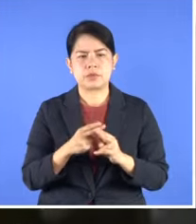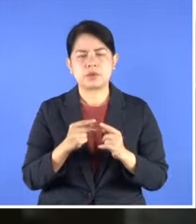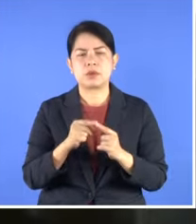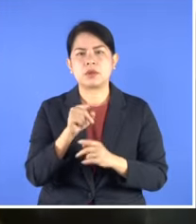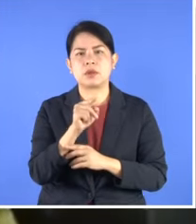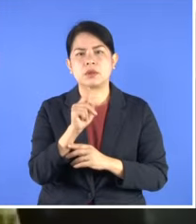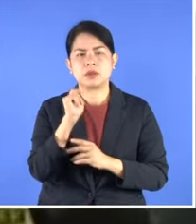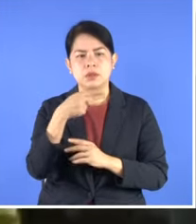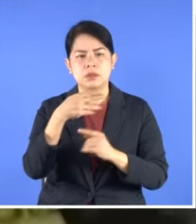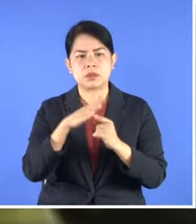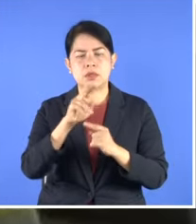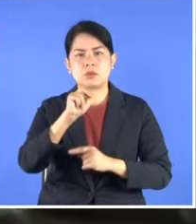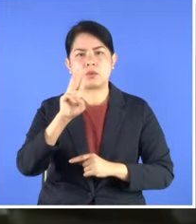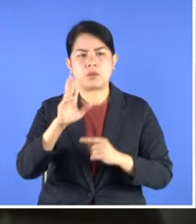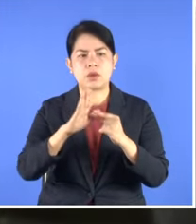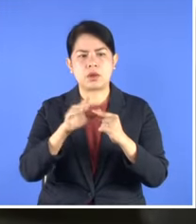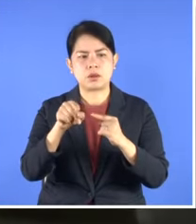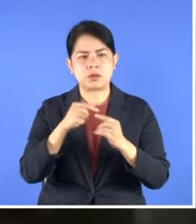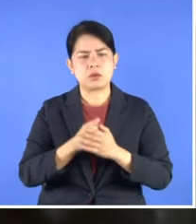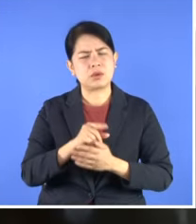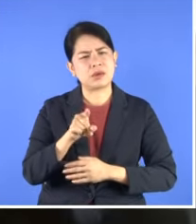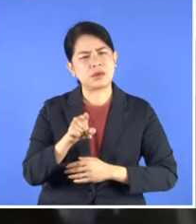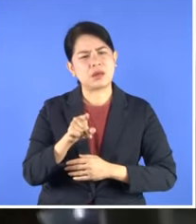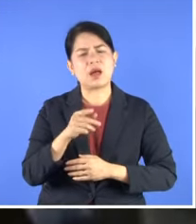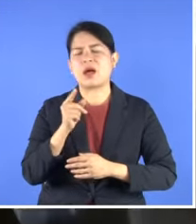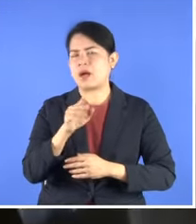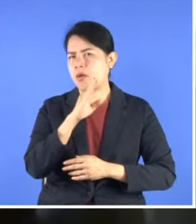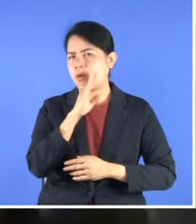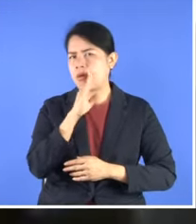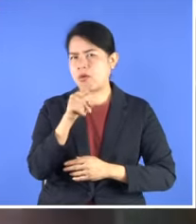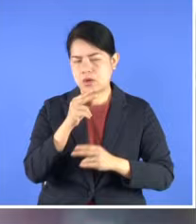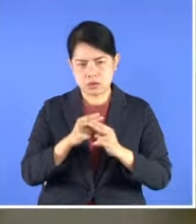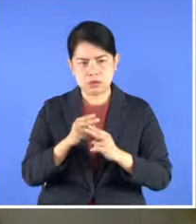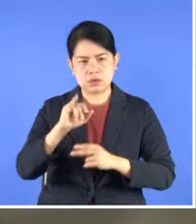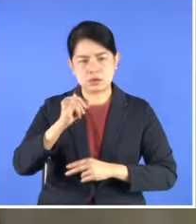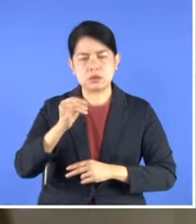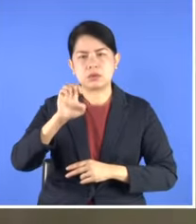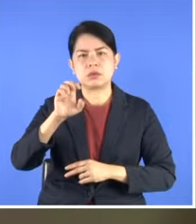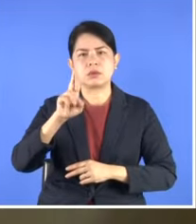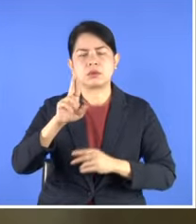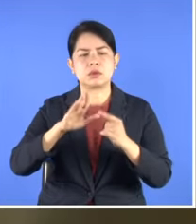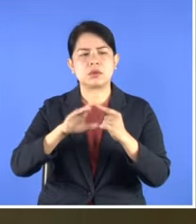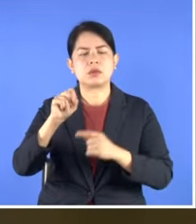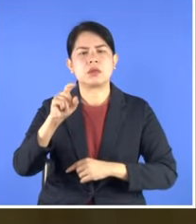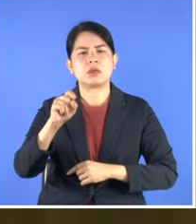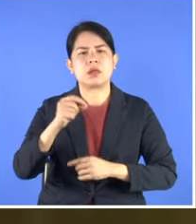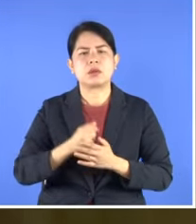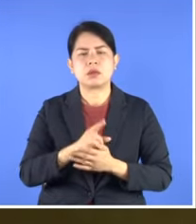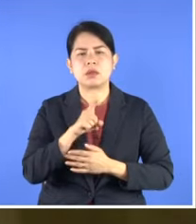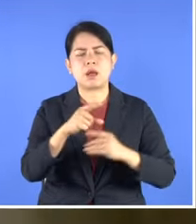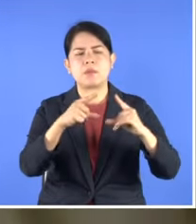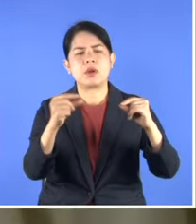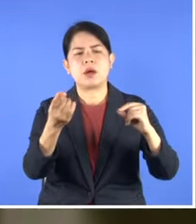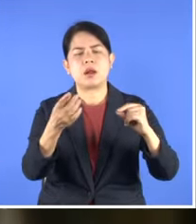ใช่เลย พ ง ชื่อจิรศักดิ์ก็ได้ครับ เ ฮ ้ยเรื่องอะไรคะ